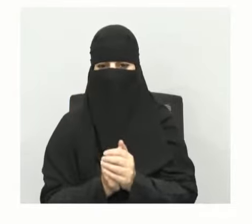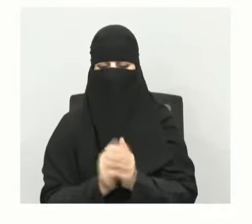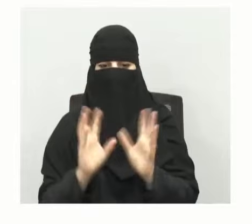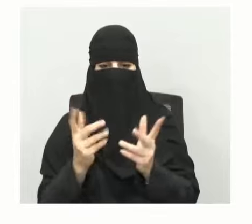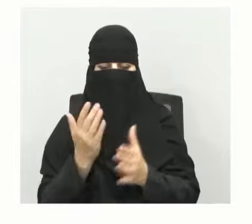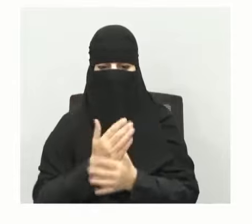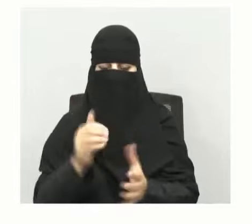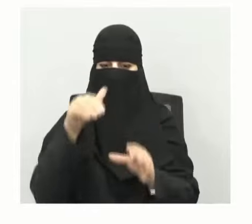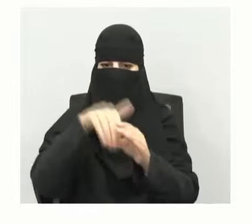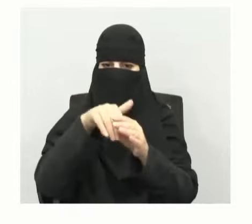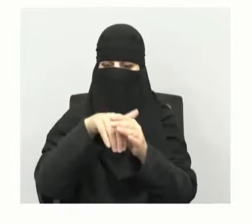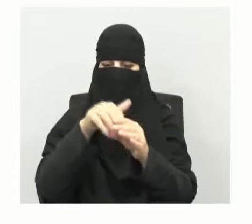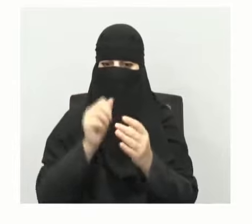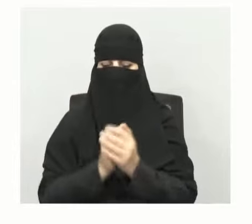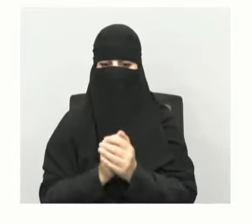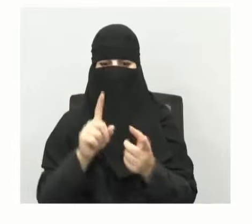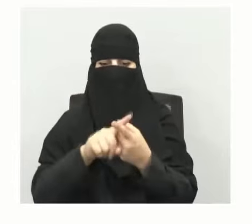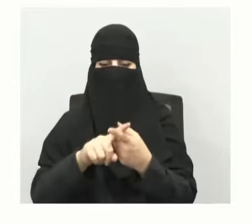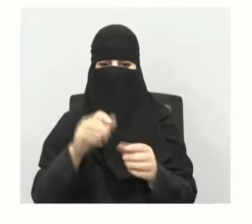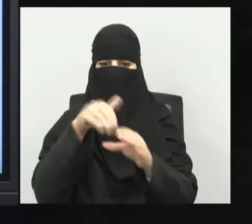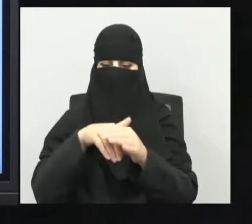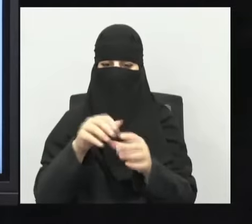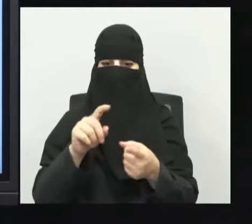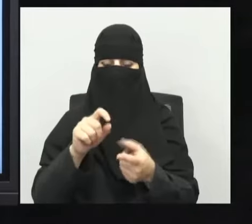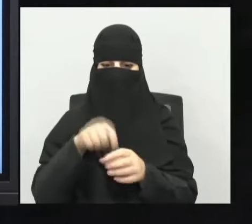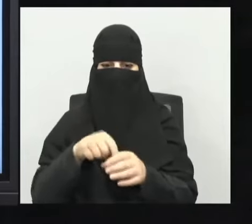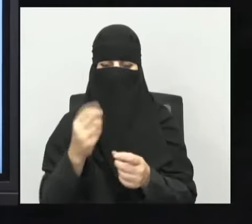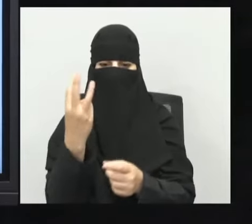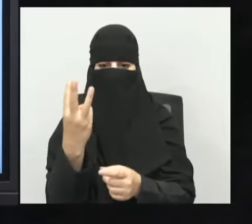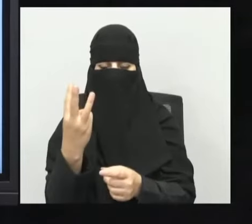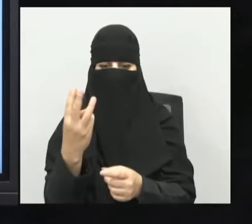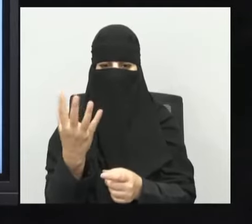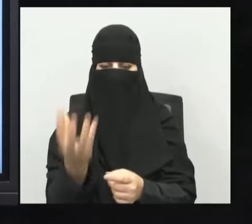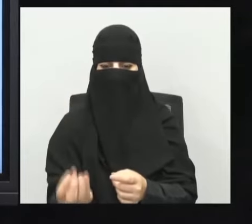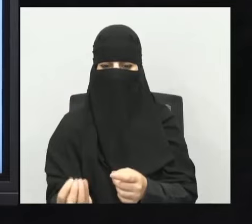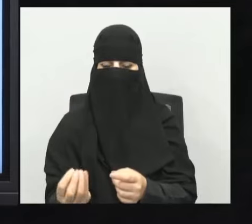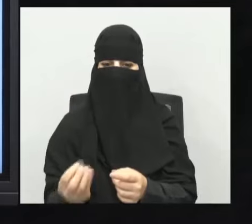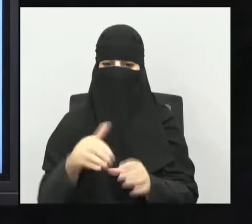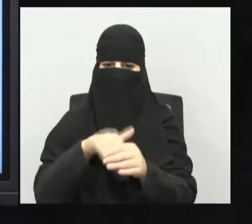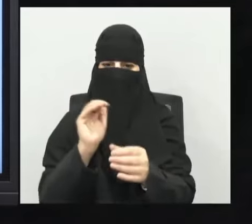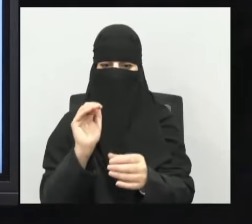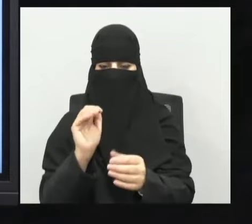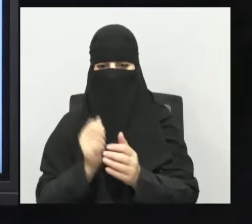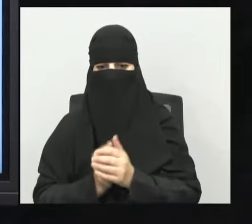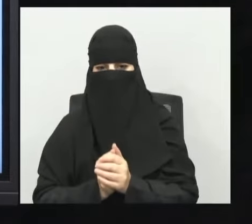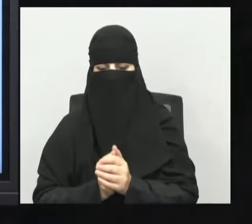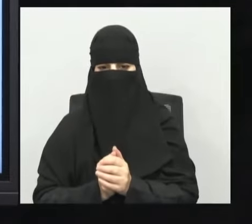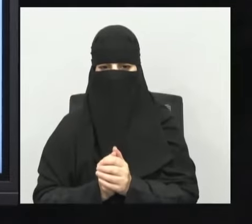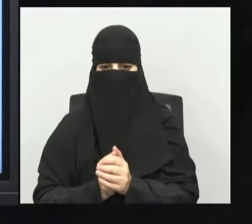اضرب ماذا المدخلات اذا ضربنا المدخلات في ثلاثه راح يعطينا المخرجات صح ولا لا يا ابطال